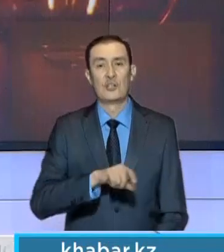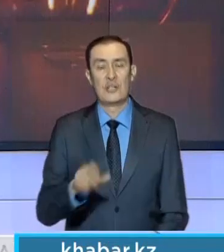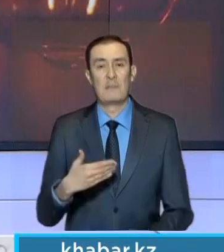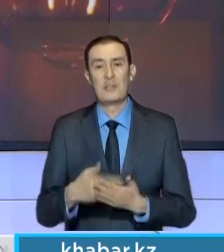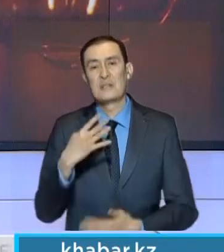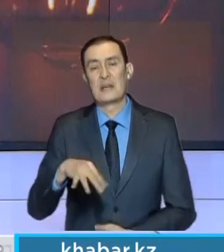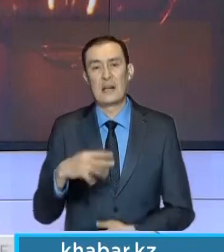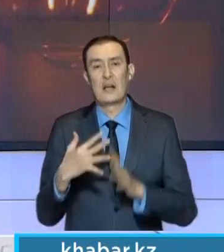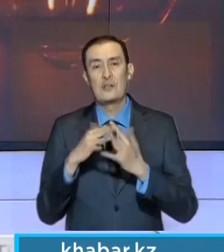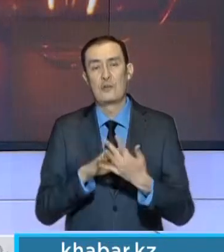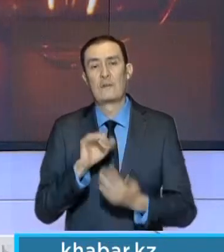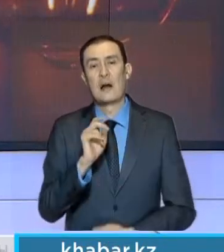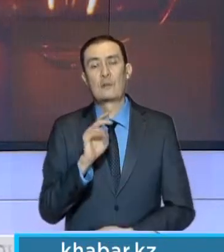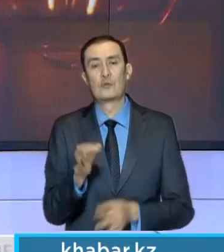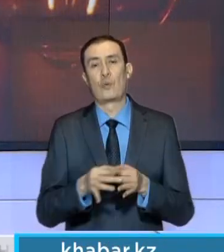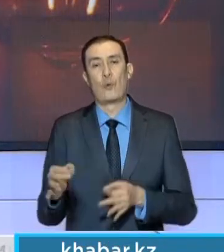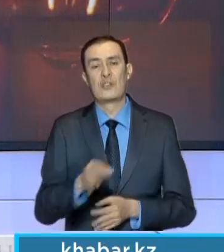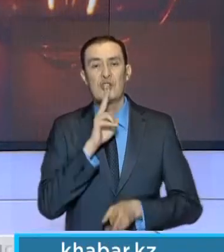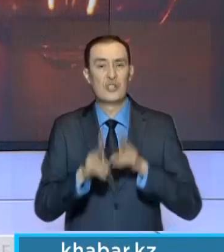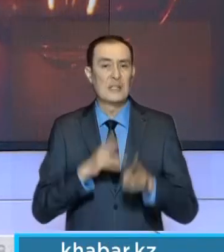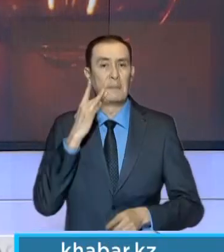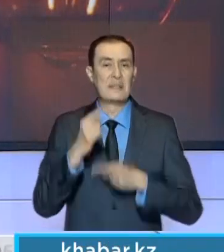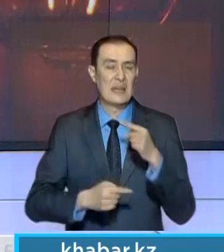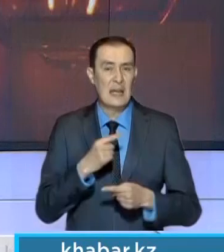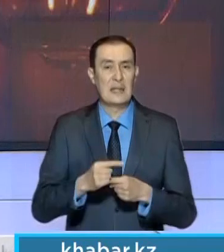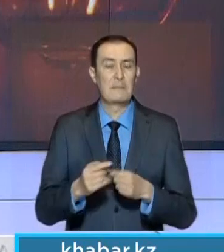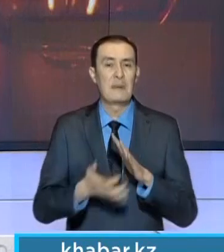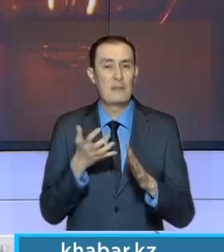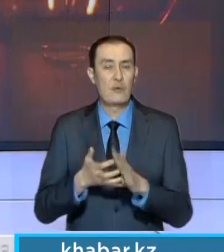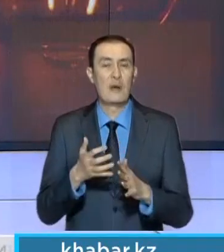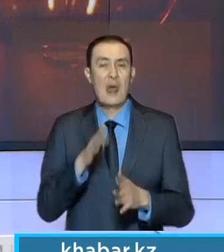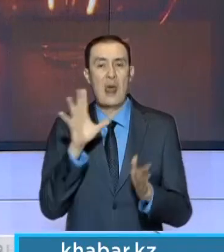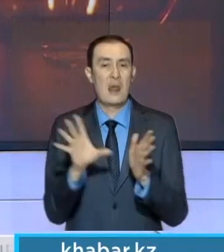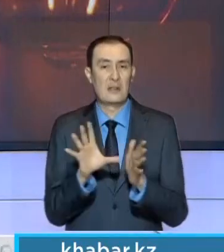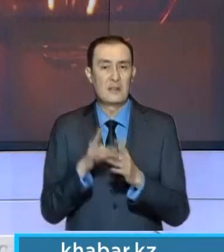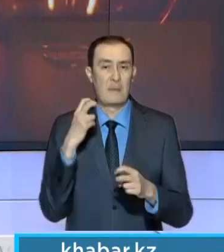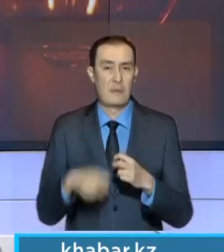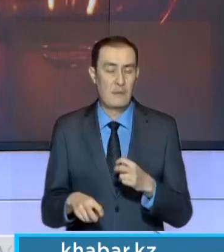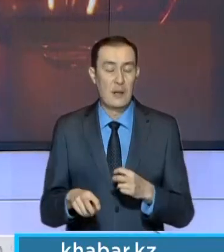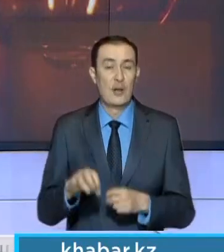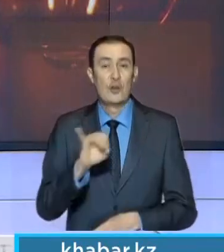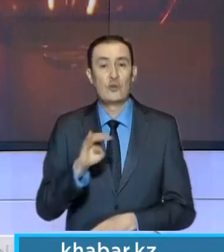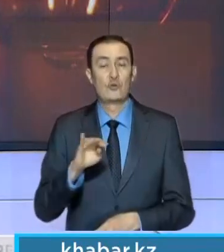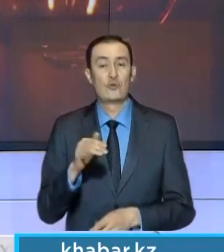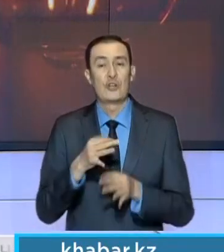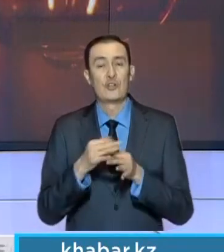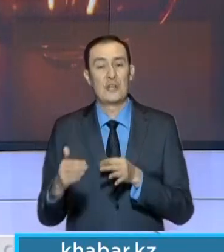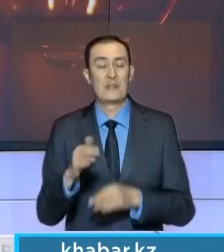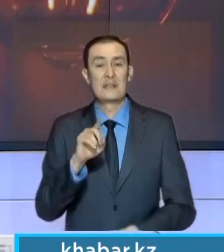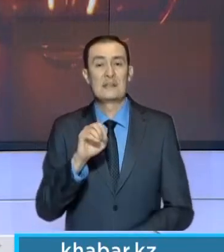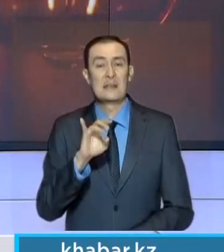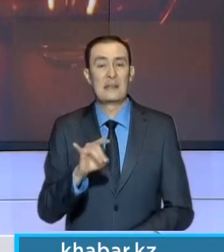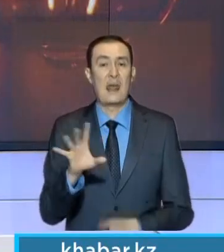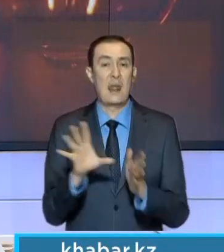почти сока сл в Акмолинской области жалуются на постоянные перебои с электричеством как оказалось Южная части зерендинского района